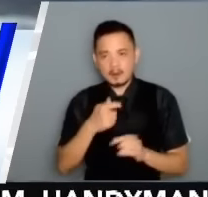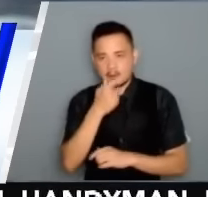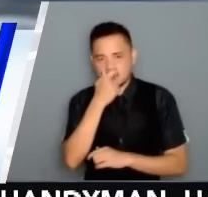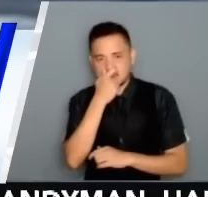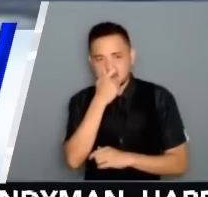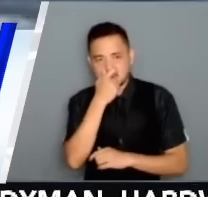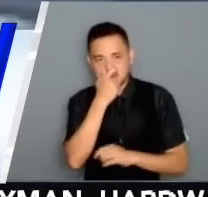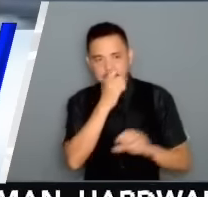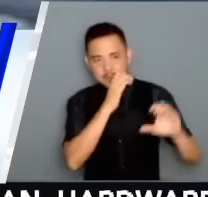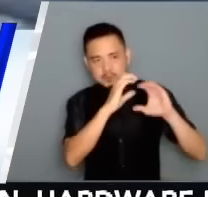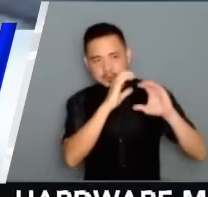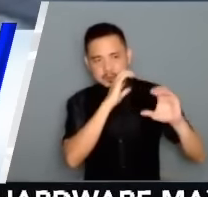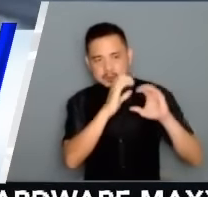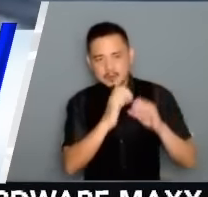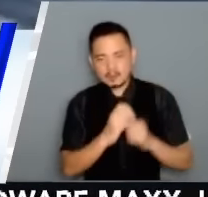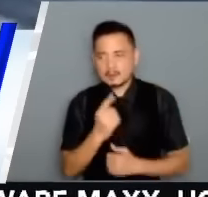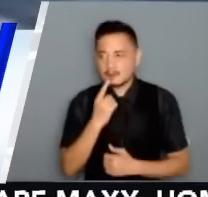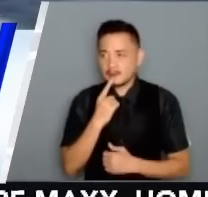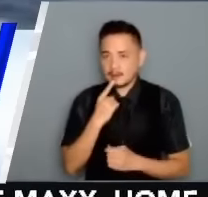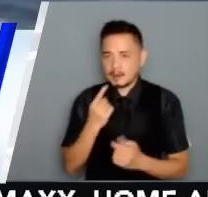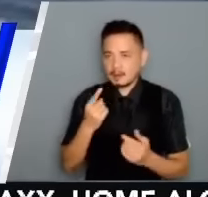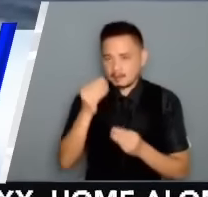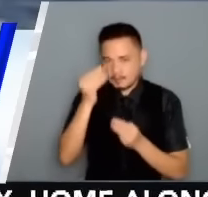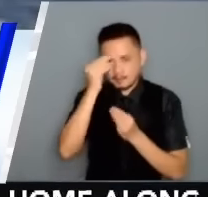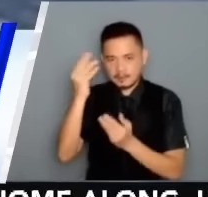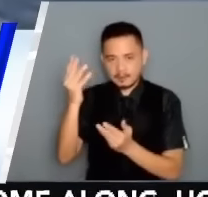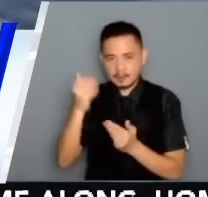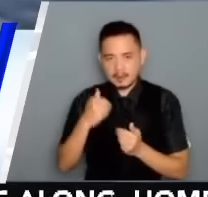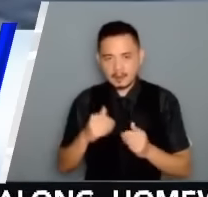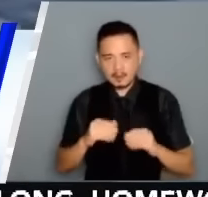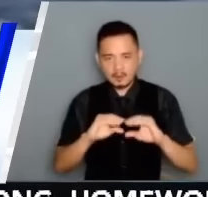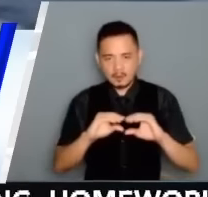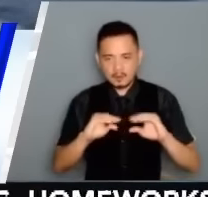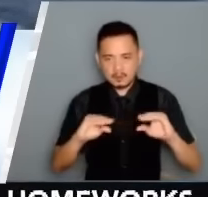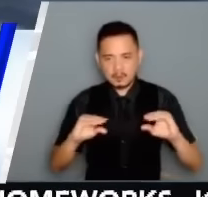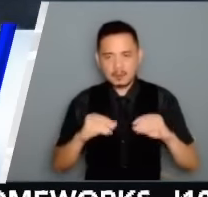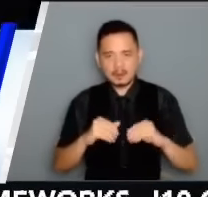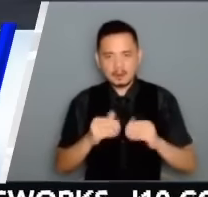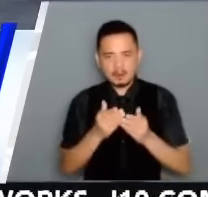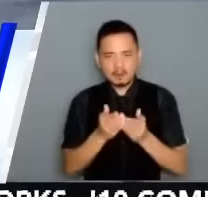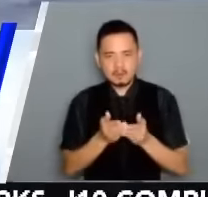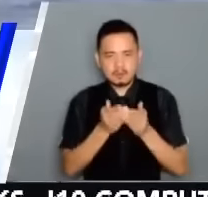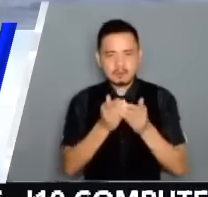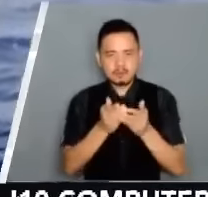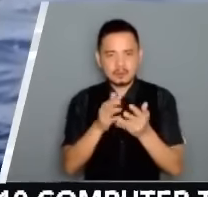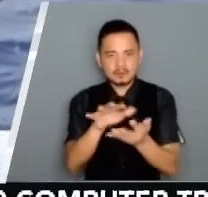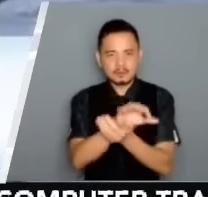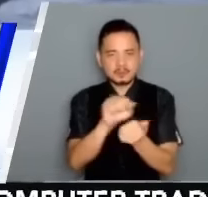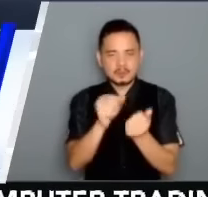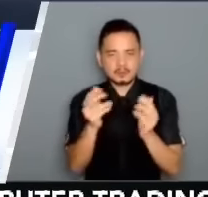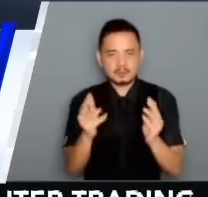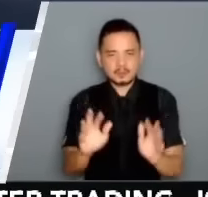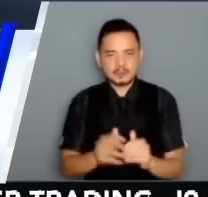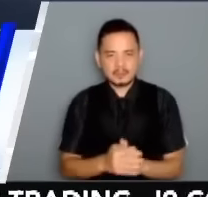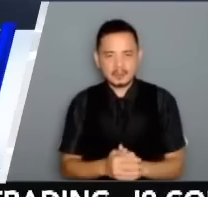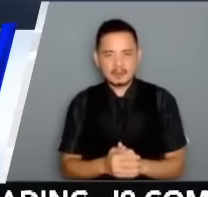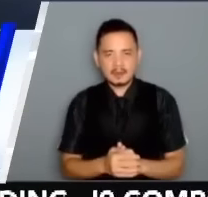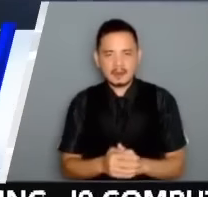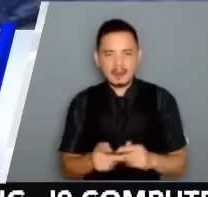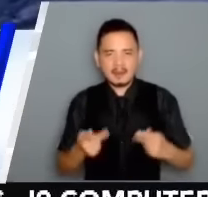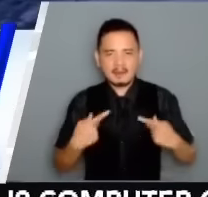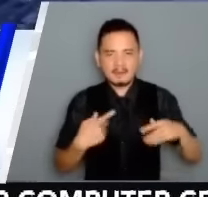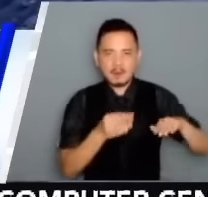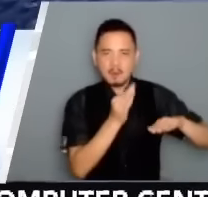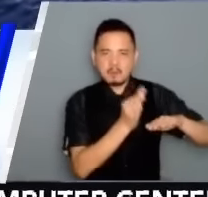na sira ang dalawang rigid hull inflatable boat na nagtangkang makapasok sa Ayungin Shoal. Butas-butas ito na tila